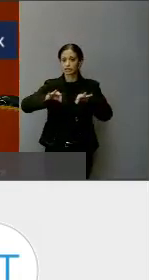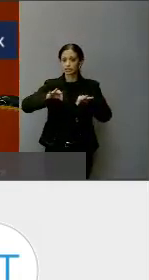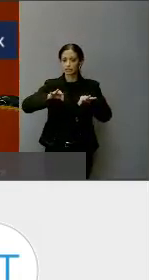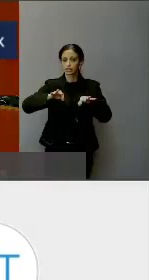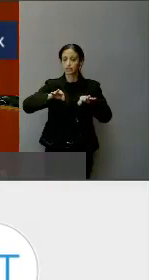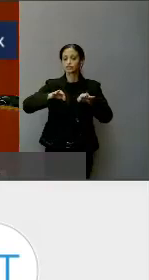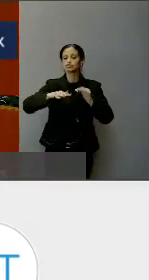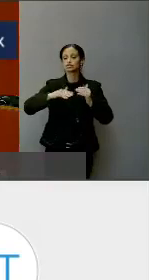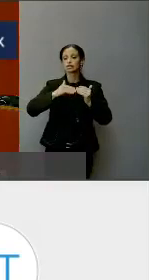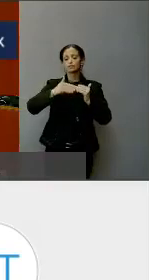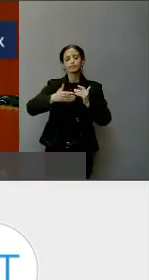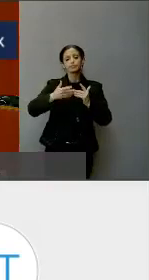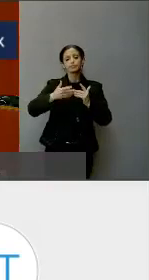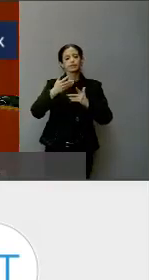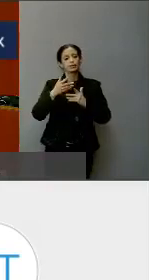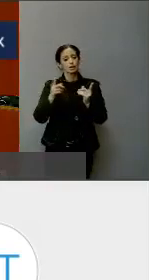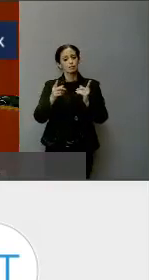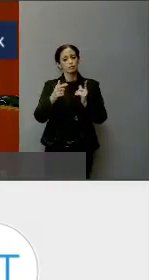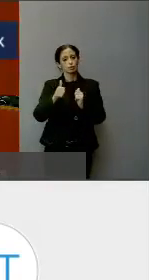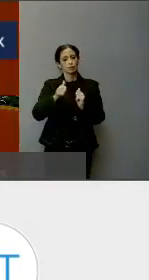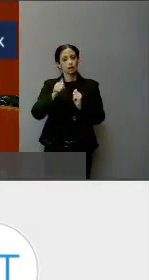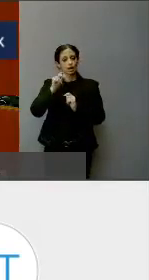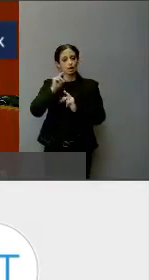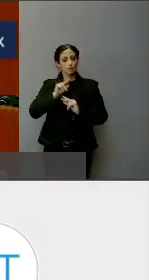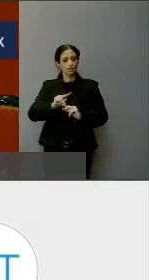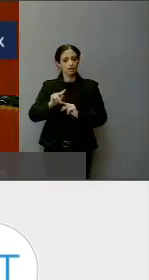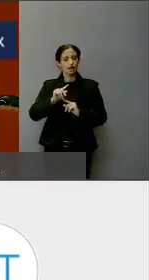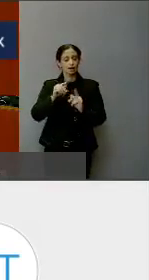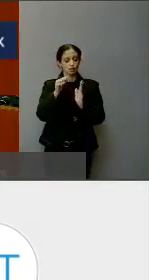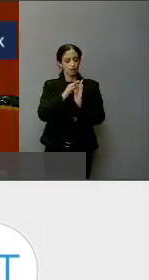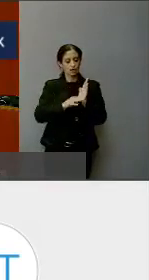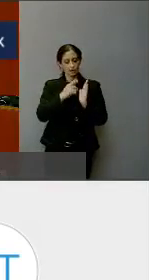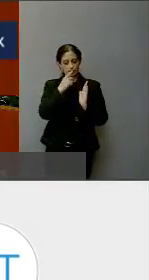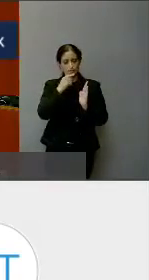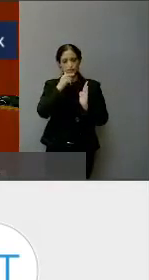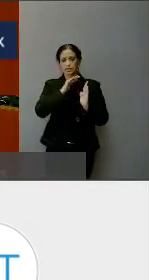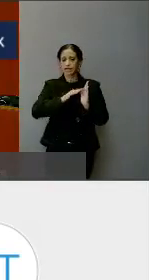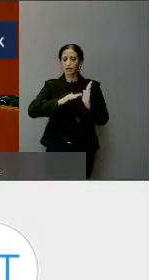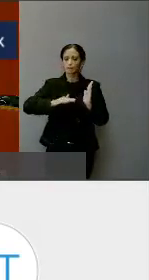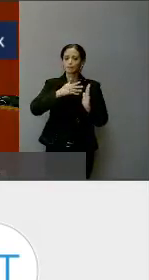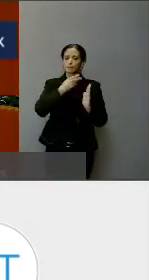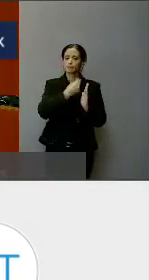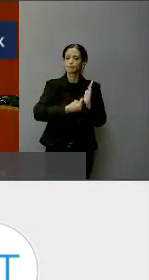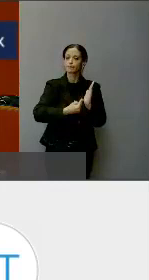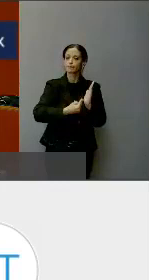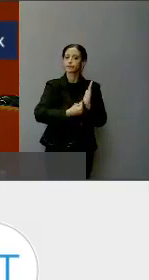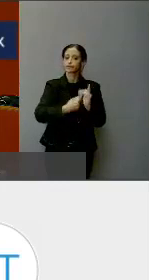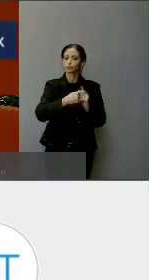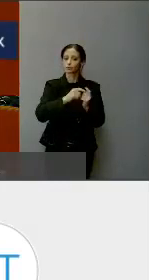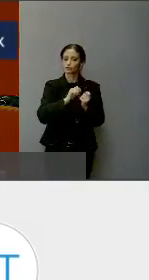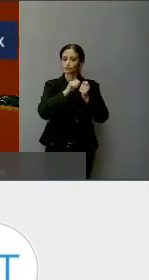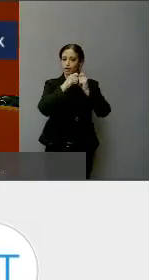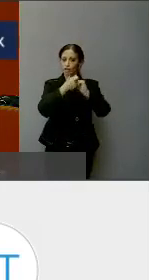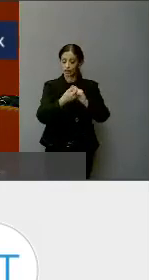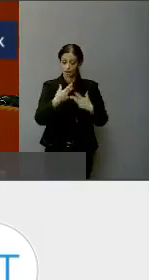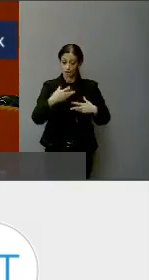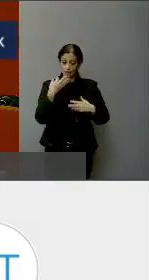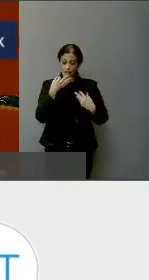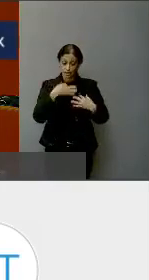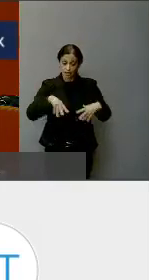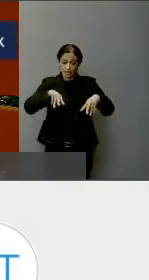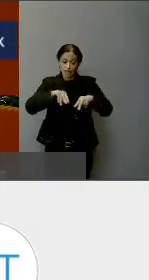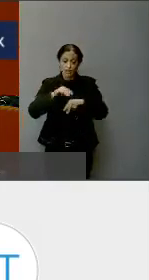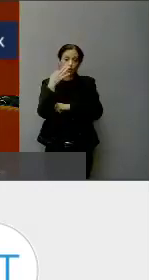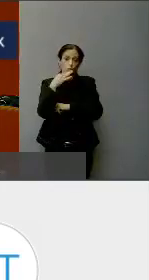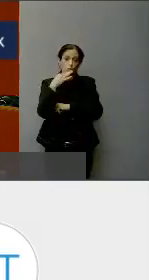rapporto preliminare al punto 2 nelle caratteristiche del piano e contenuti della variante nella riqualificazione del